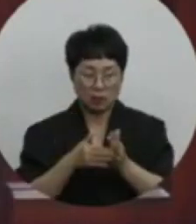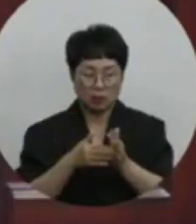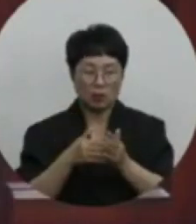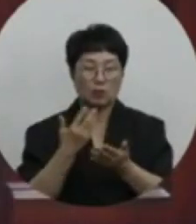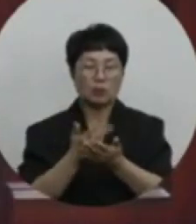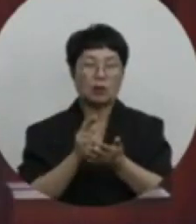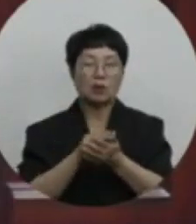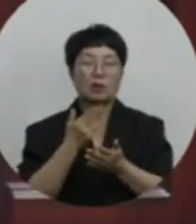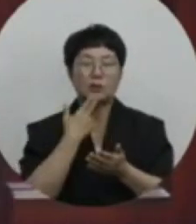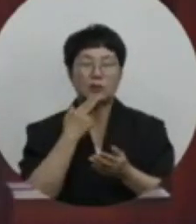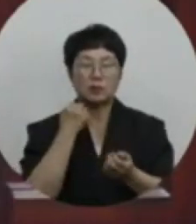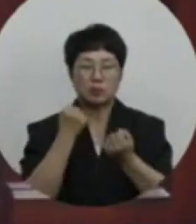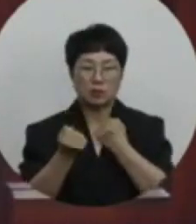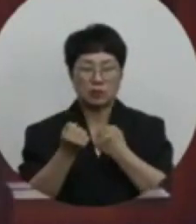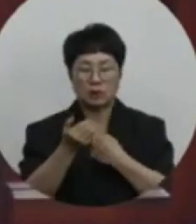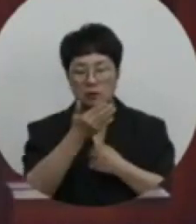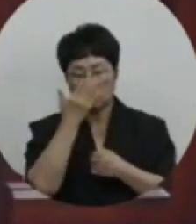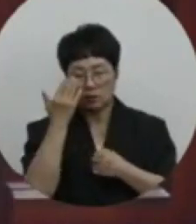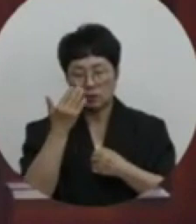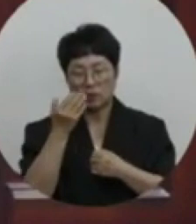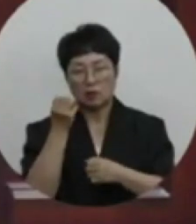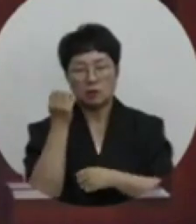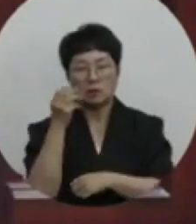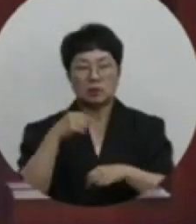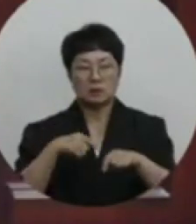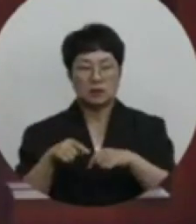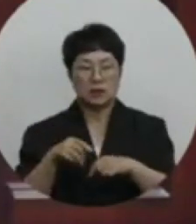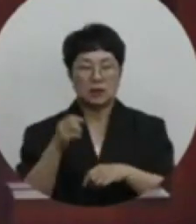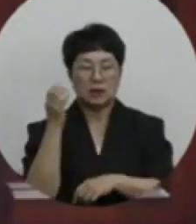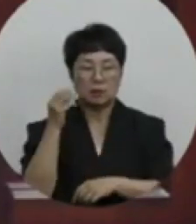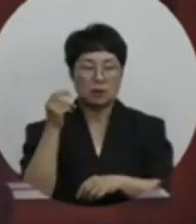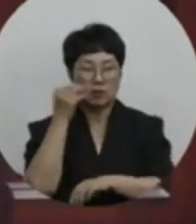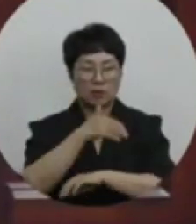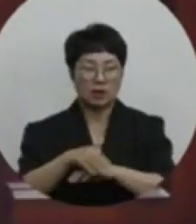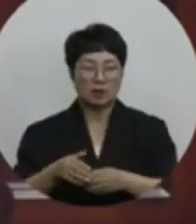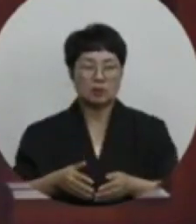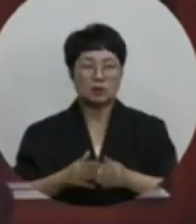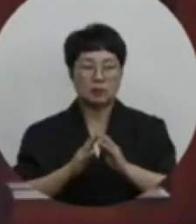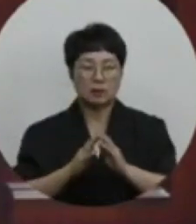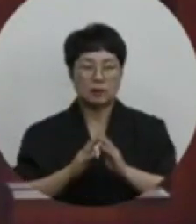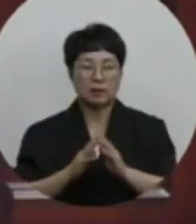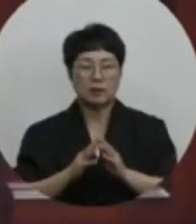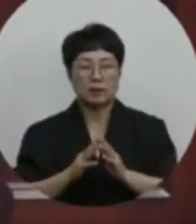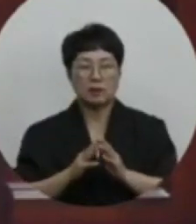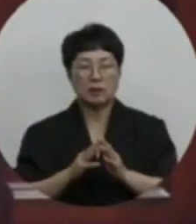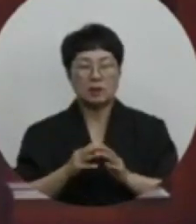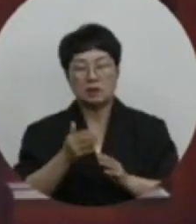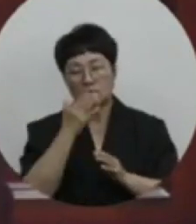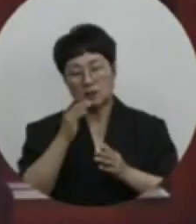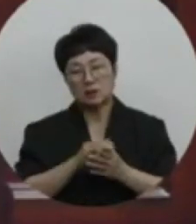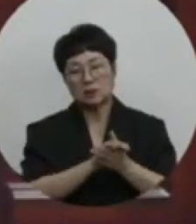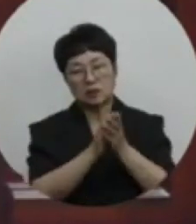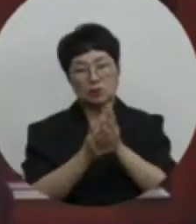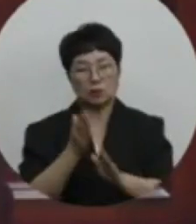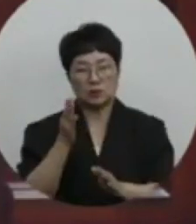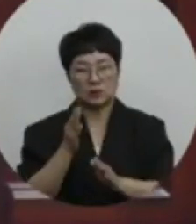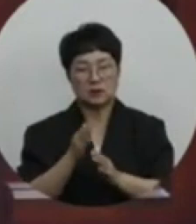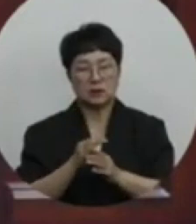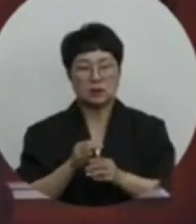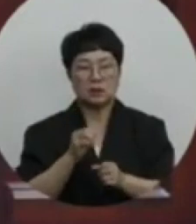없더라도 청년 정책 기본계획을 수립하면서 시행계획안에 청년 친화도시 조성에 대한